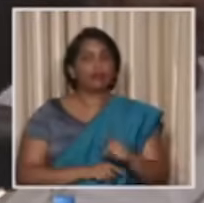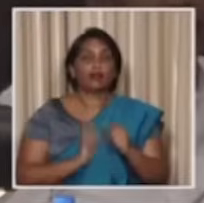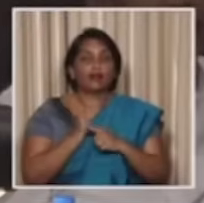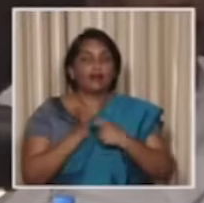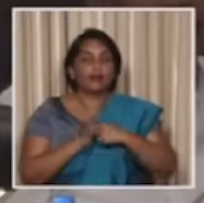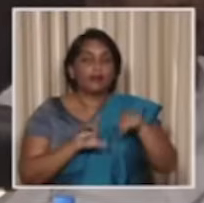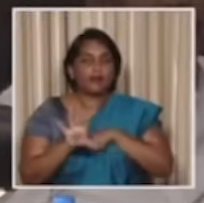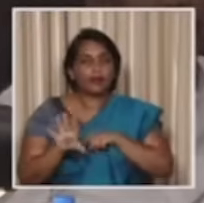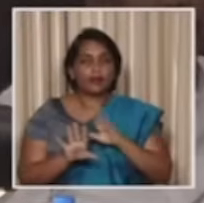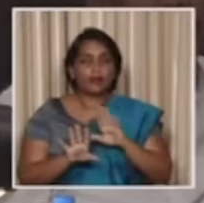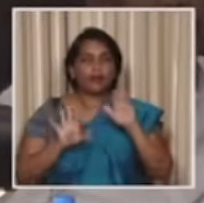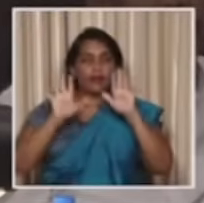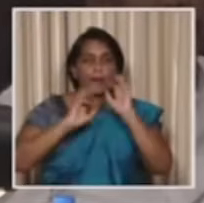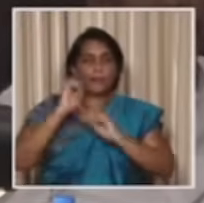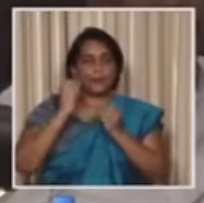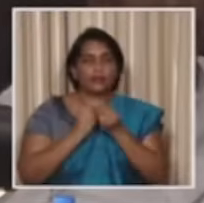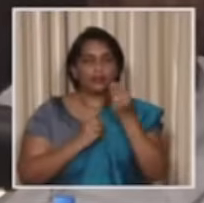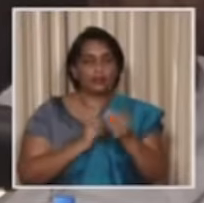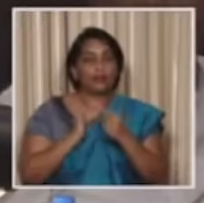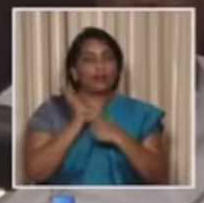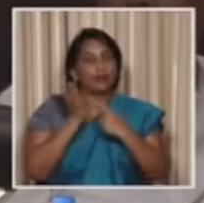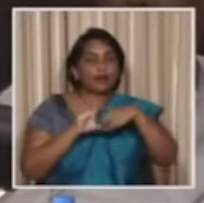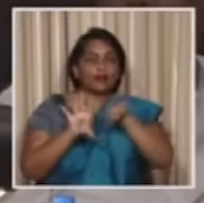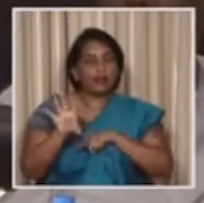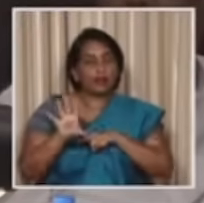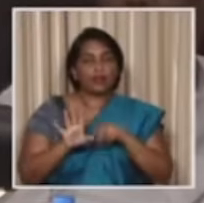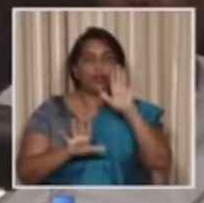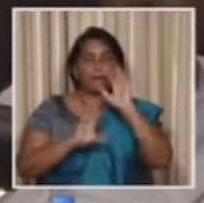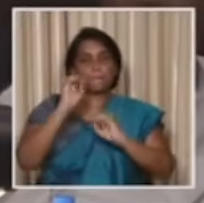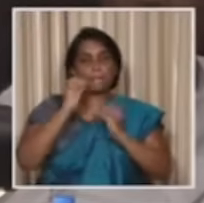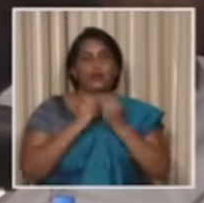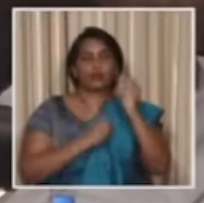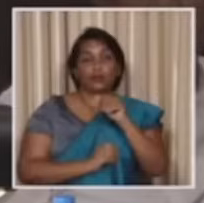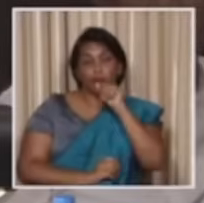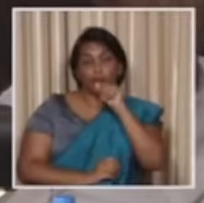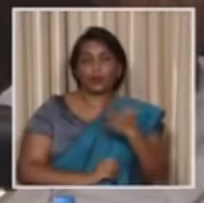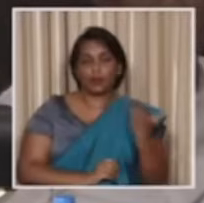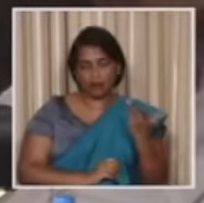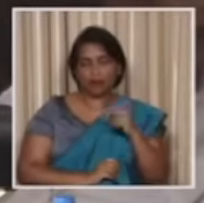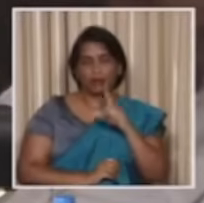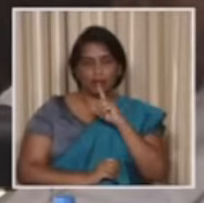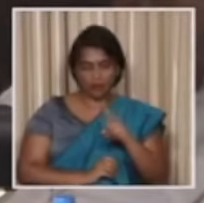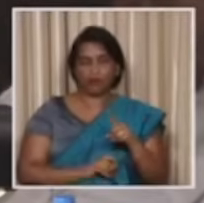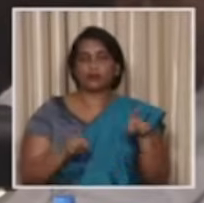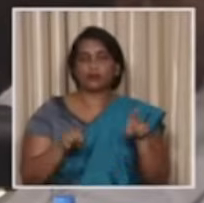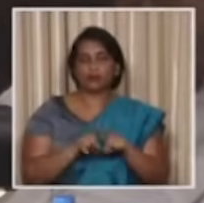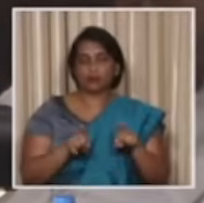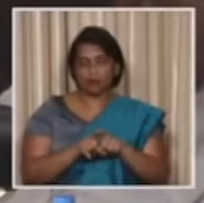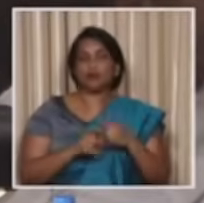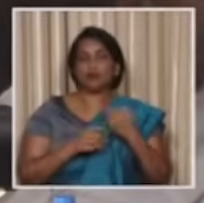කරලා 109ක් දෙන්නම් කියලා try කරලා 109ක් දෙන්නම් කියලා ඒක ෂුවර් කරන්න බෑ කියනවා ඒ නිසා